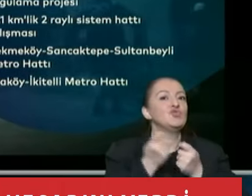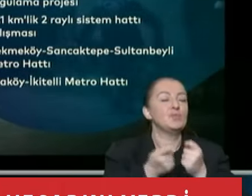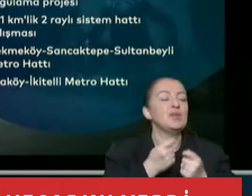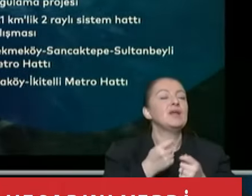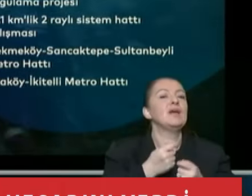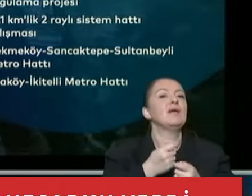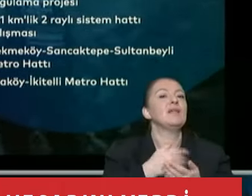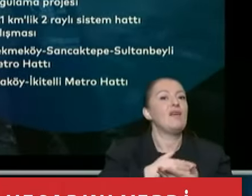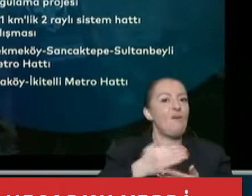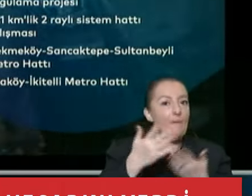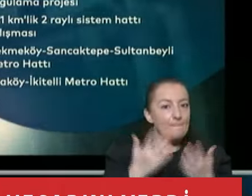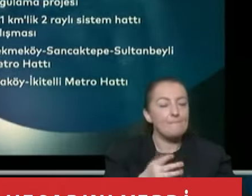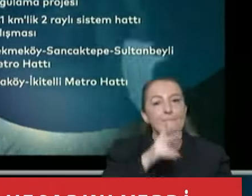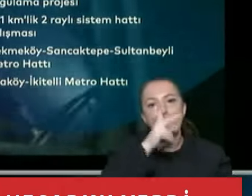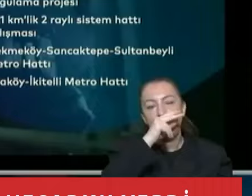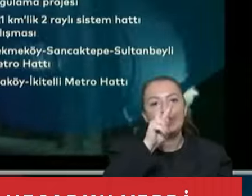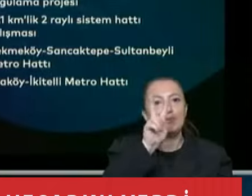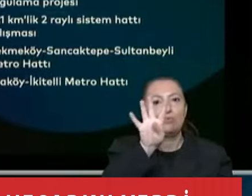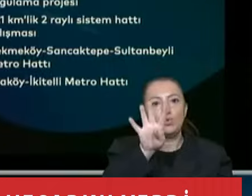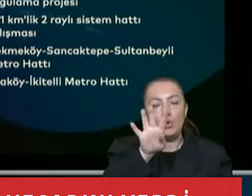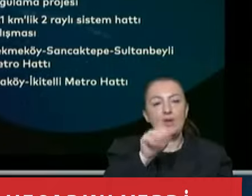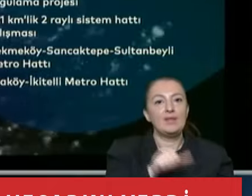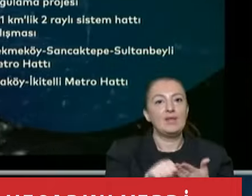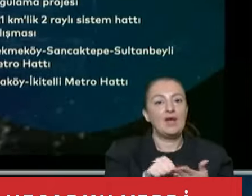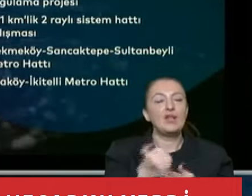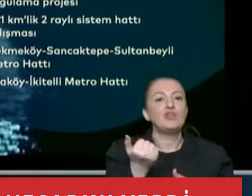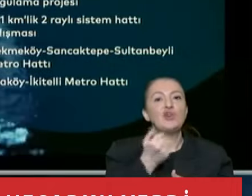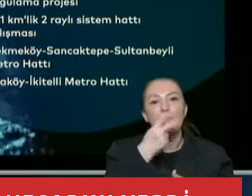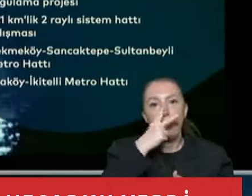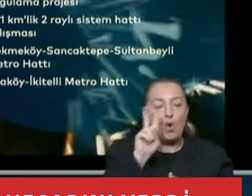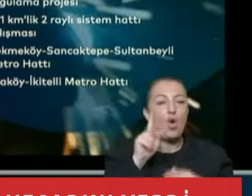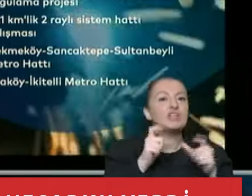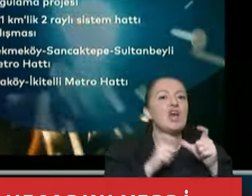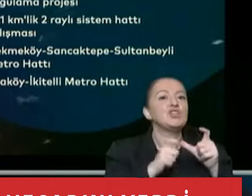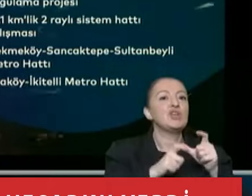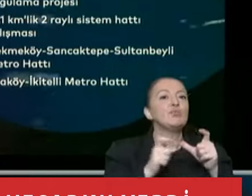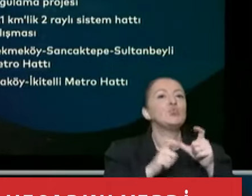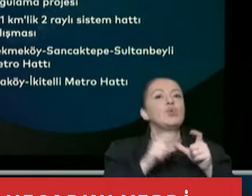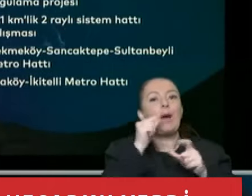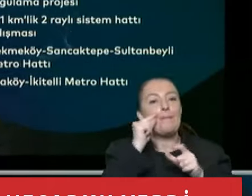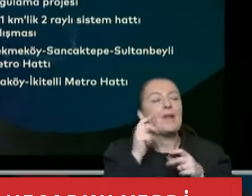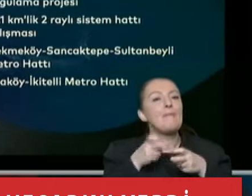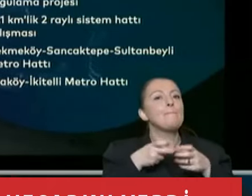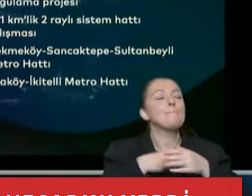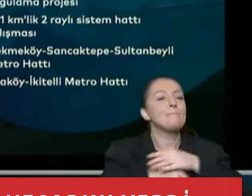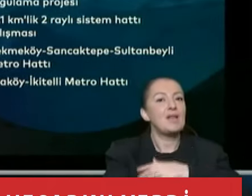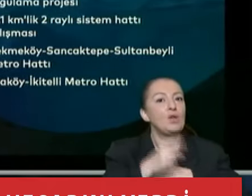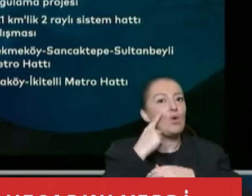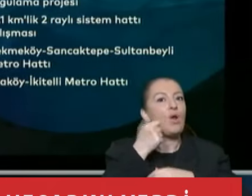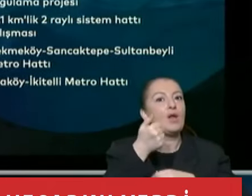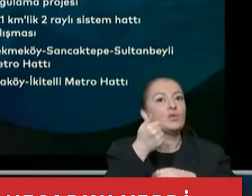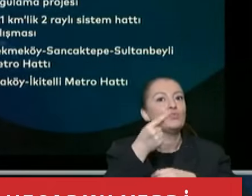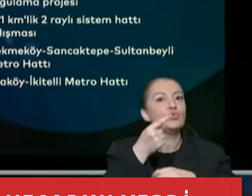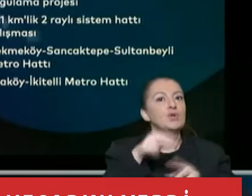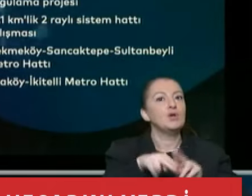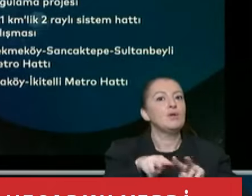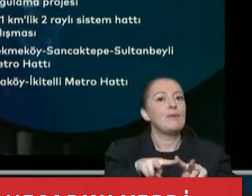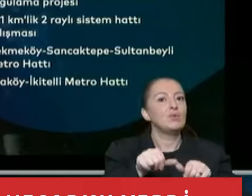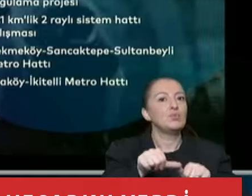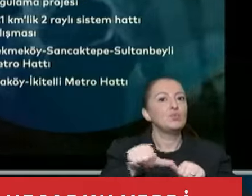Ken Mart 2024'te Çekmeköy Sancaktepe Sultanbeyli metro hattının 6,5 km